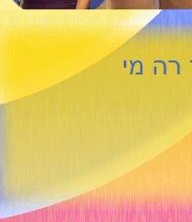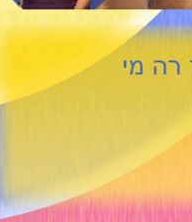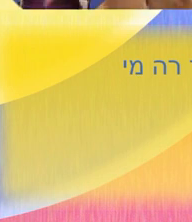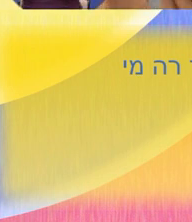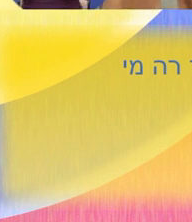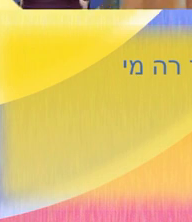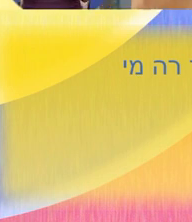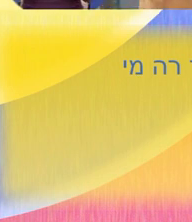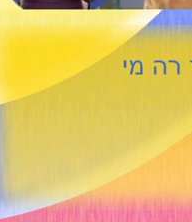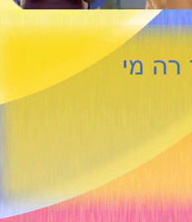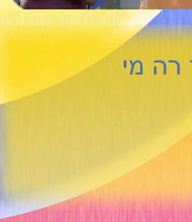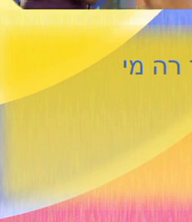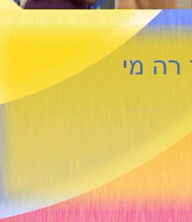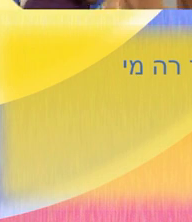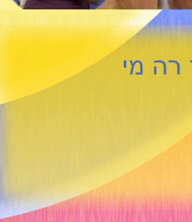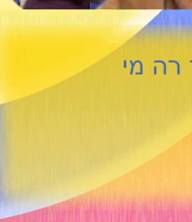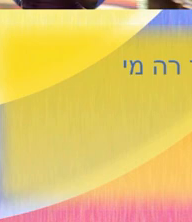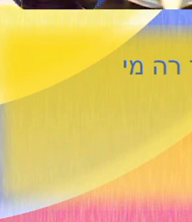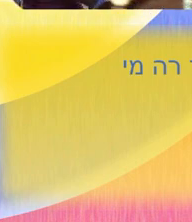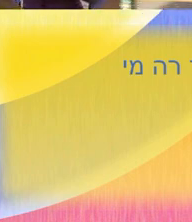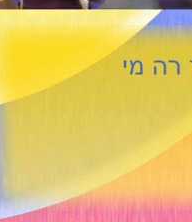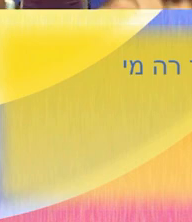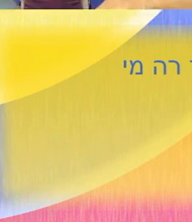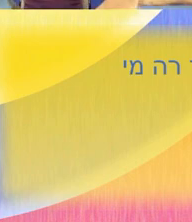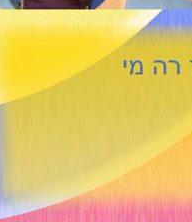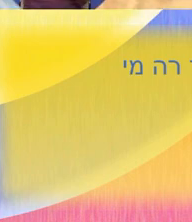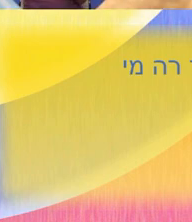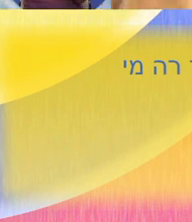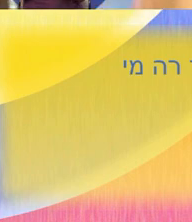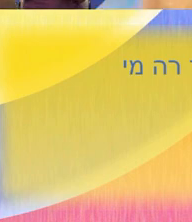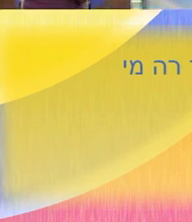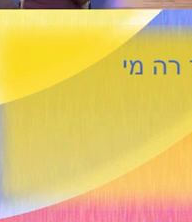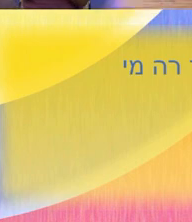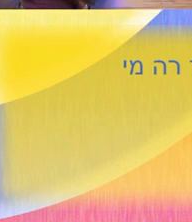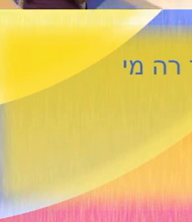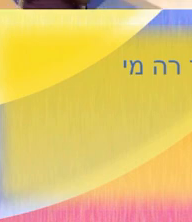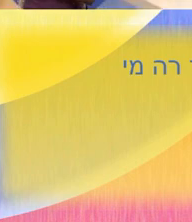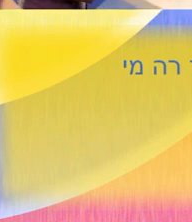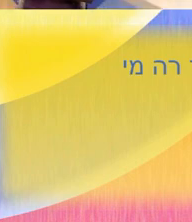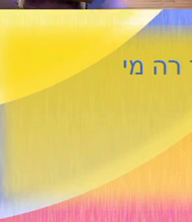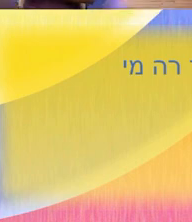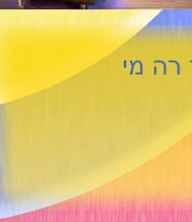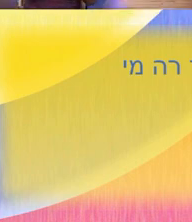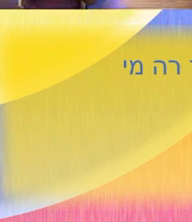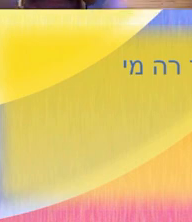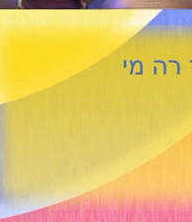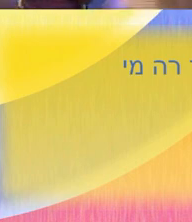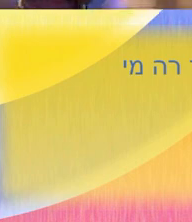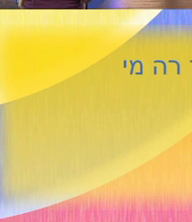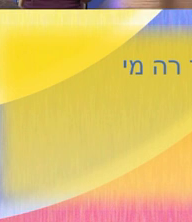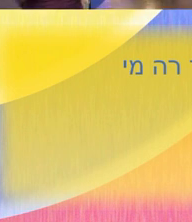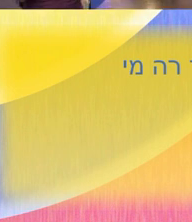שלום לכם, זה כל כך כיף לשיר איתכם. ניגונים, תווים צלילים, והשירים מתגלגלים.